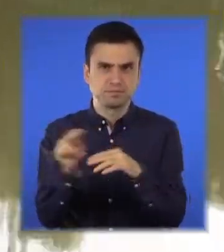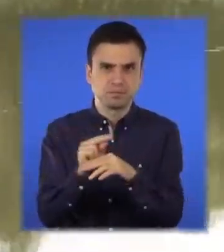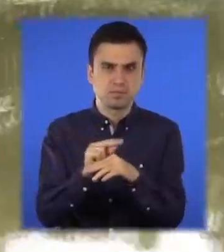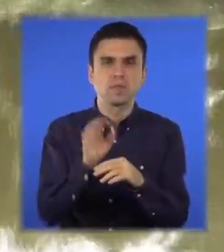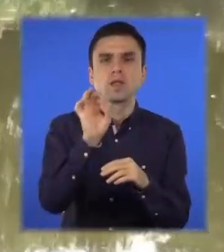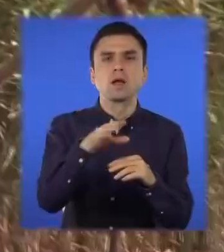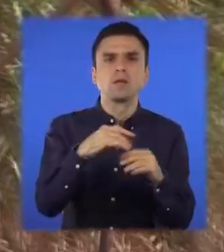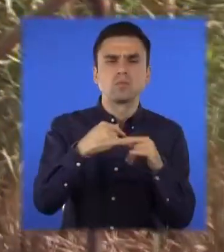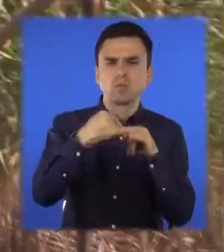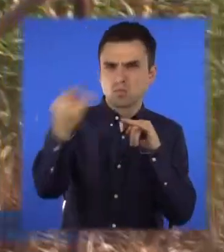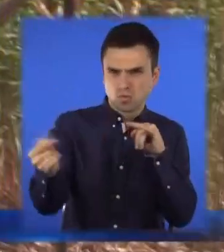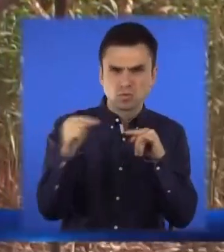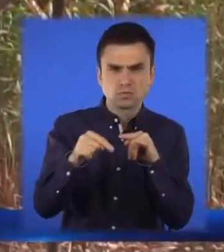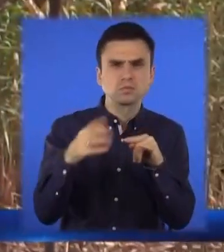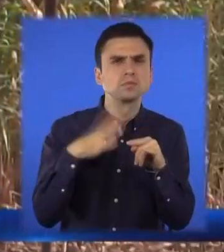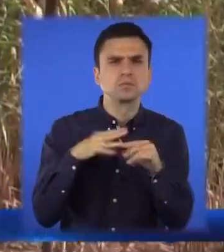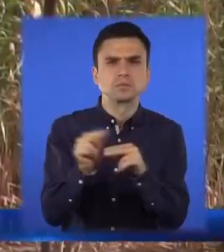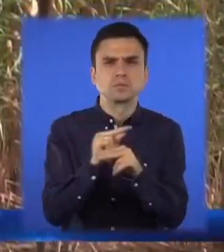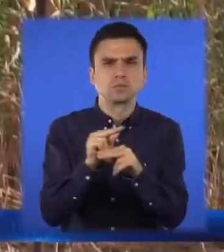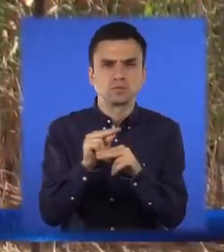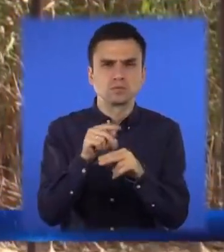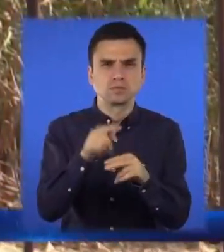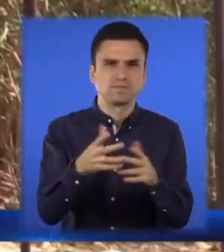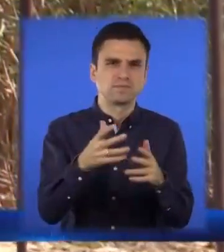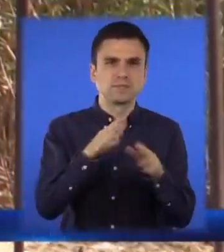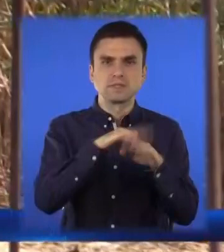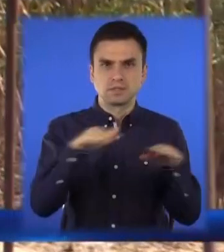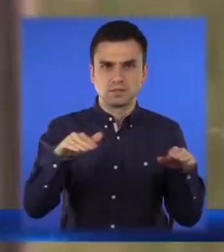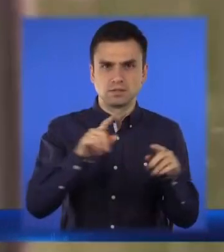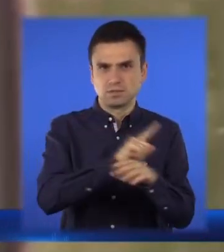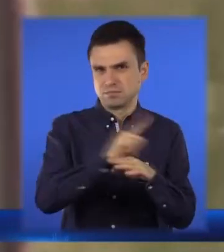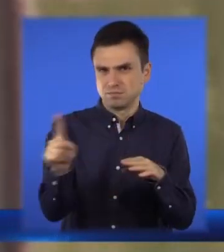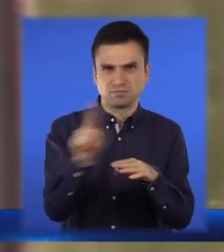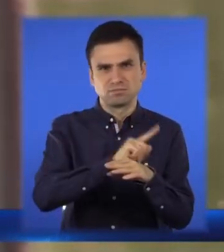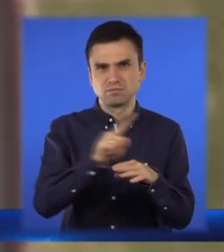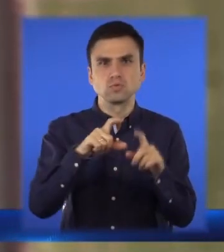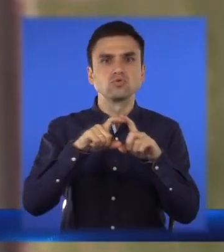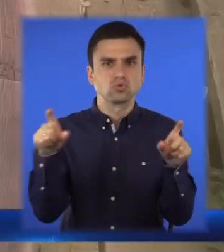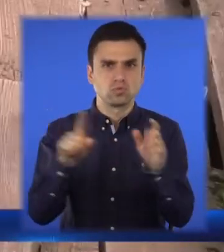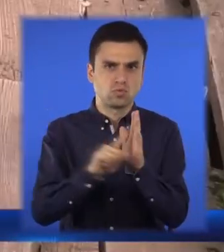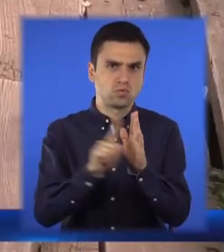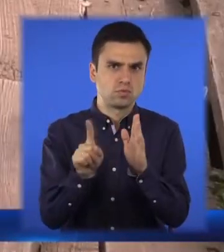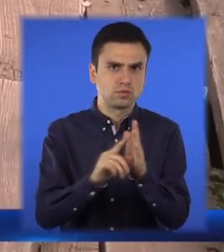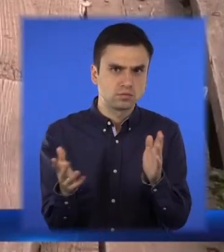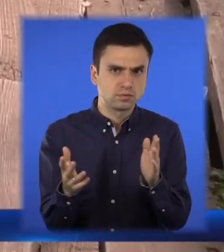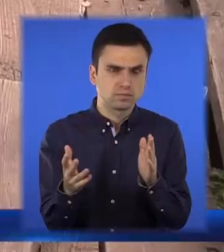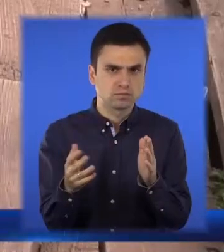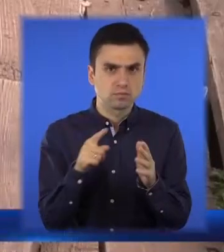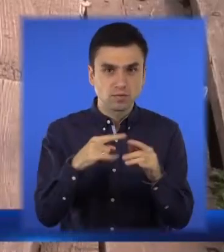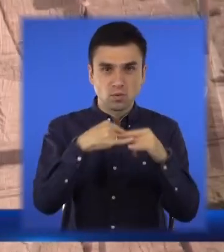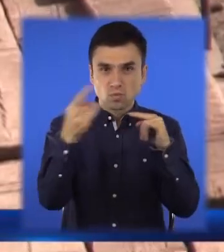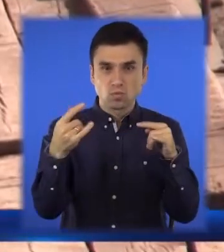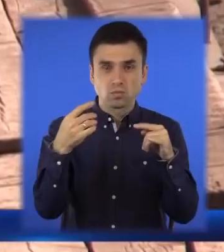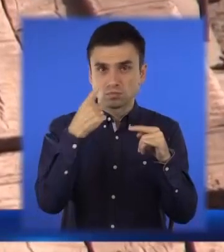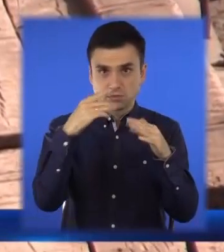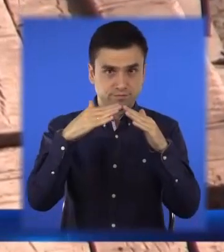«Північна» ходять діти до школи. Об'єкт напівзруйнований, тому це небезпечно для життя людей. Відзначу, сам